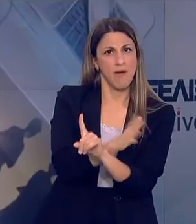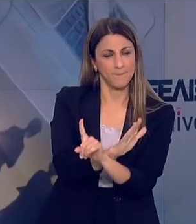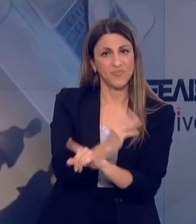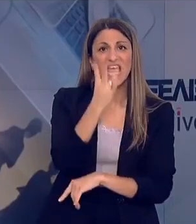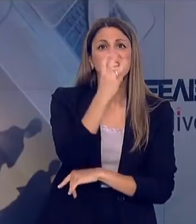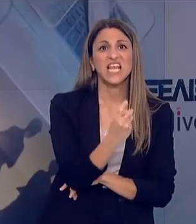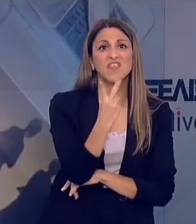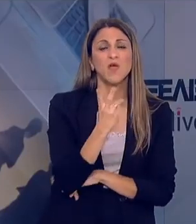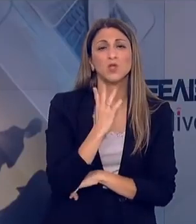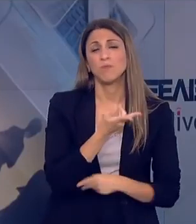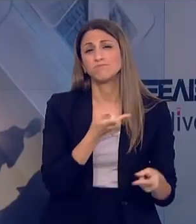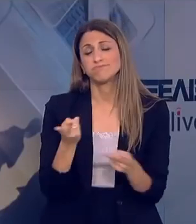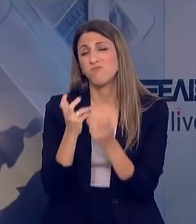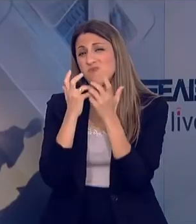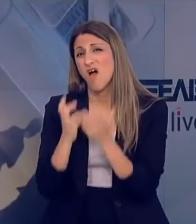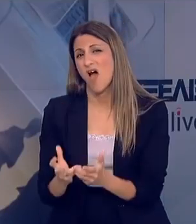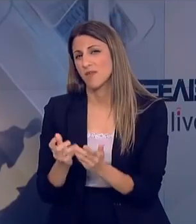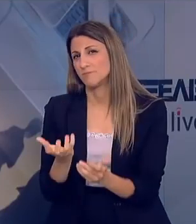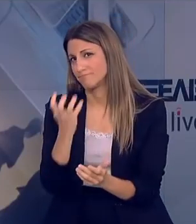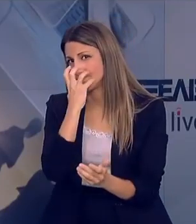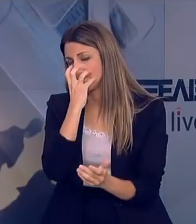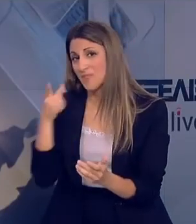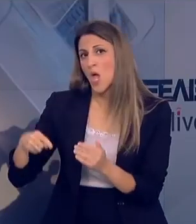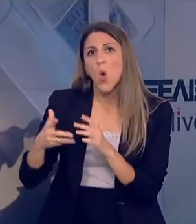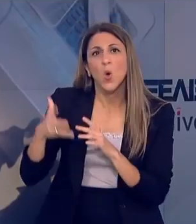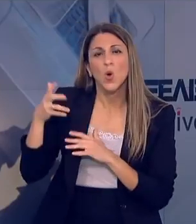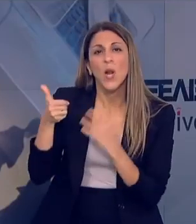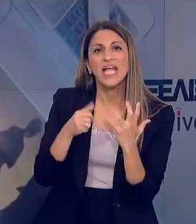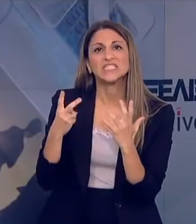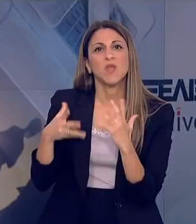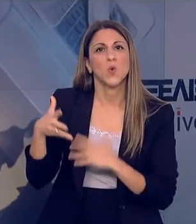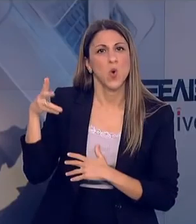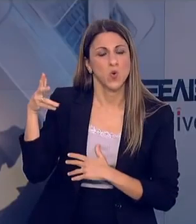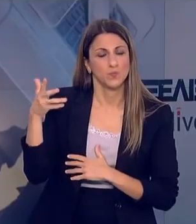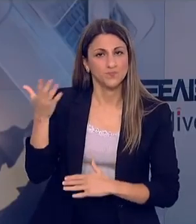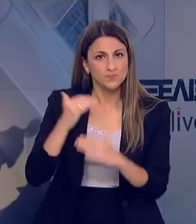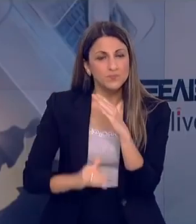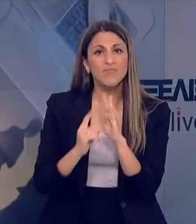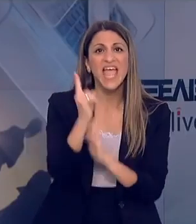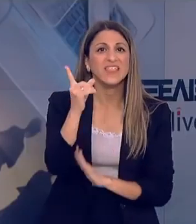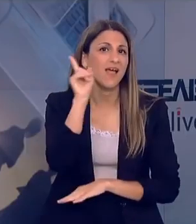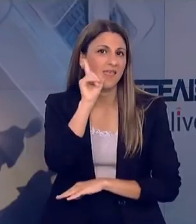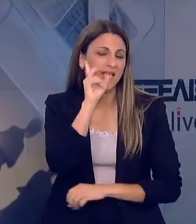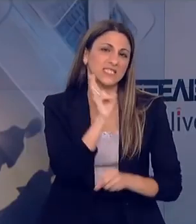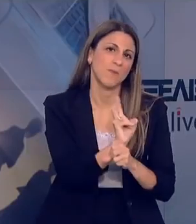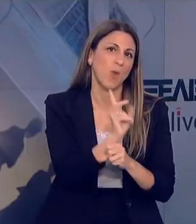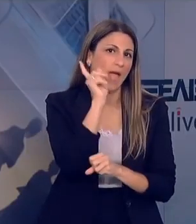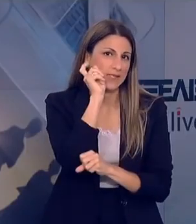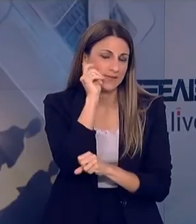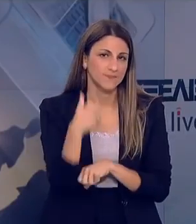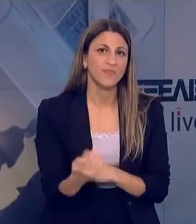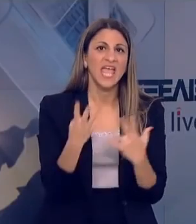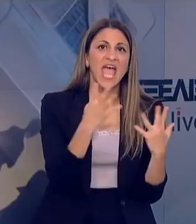32 συμπολίτες μας νοσηλεύονται διασωληνωμένοι. Η διάμεση ηλικία τους είναι τα 67 έτη. 11 είναι γυναίκες και οι υπόλοιποι άνδρες.